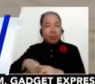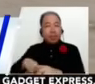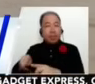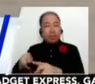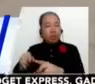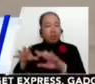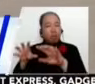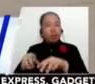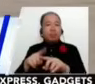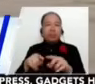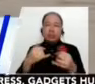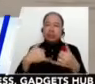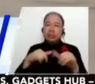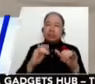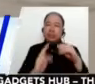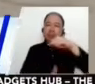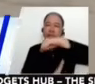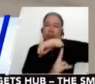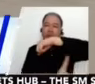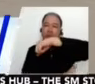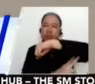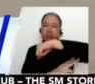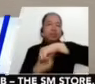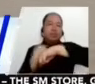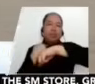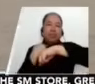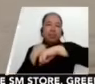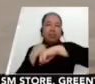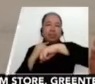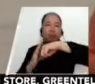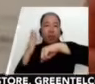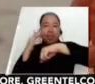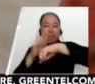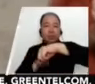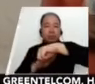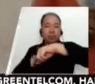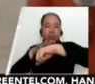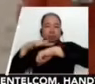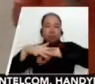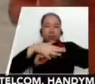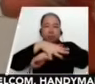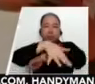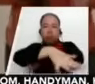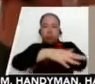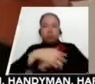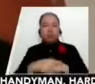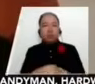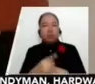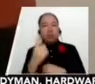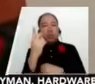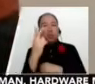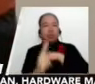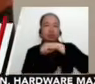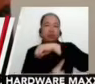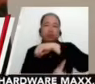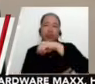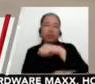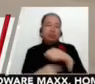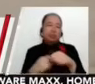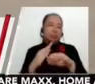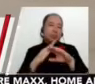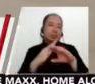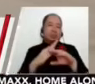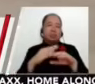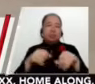pag-apaw ng tubig. Isa lamang ang tulay na ito sa probinsya ng Isabela na hindi na madaanan pa ng mga motorista. Inaasahan kasi na